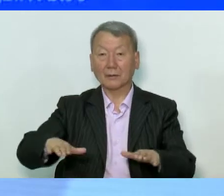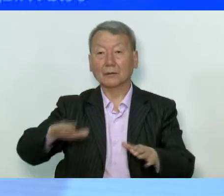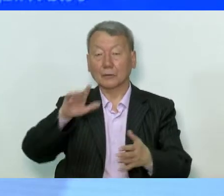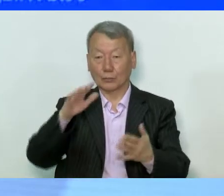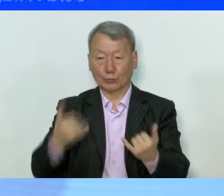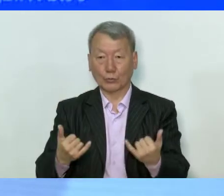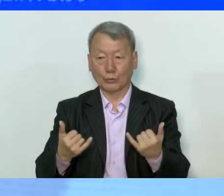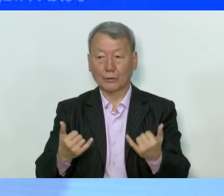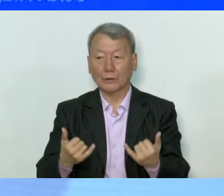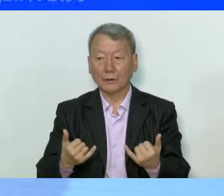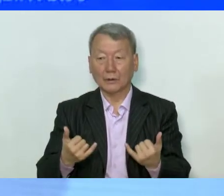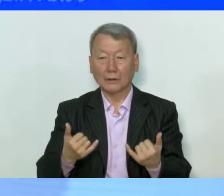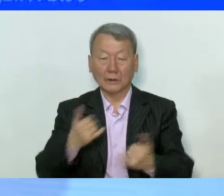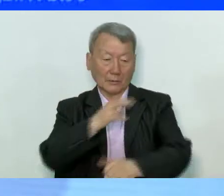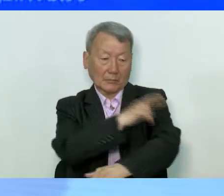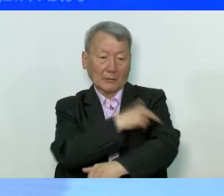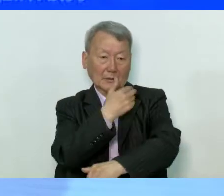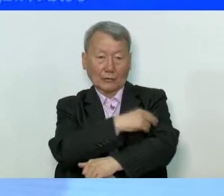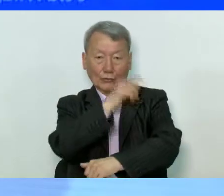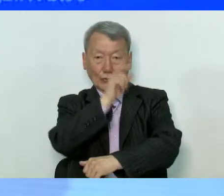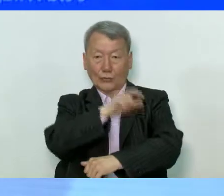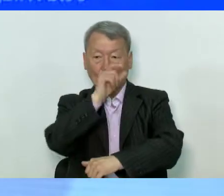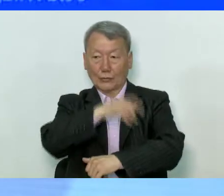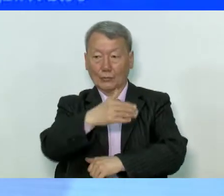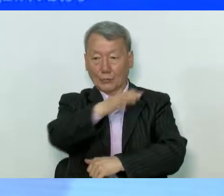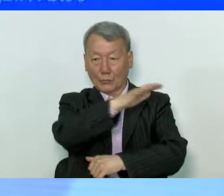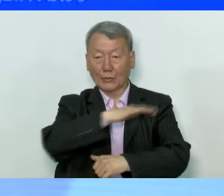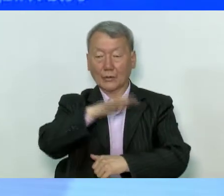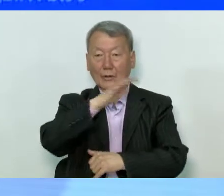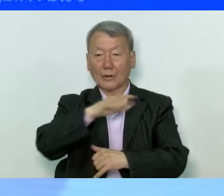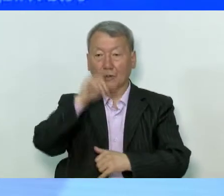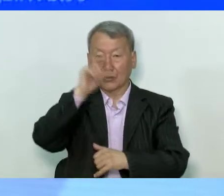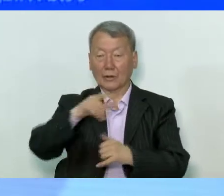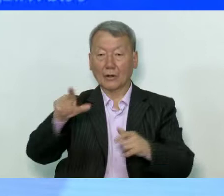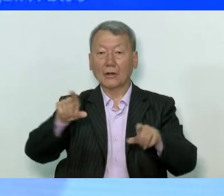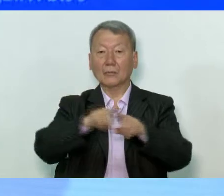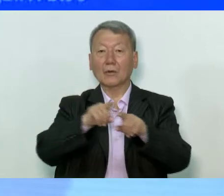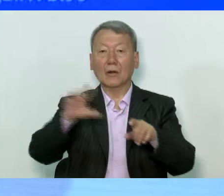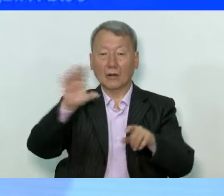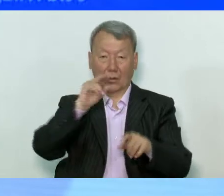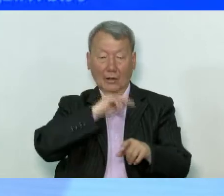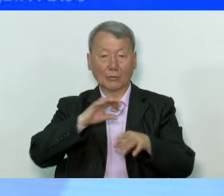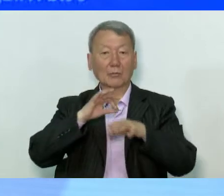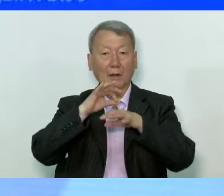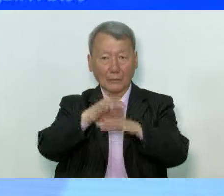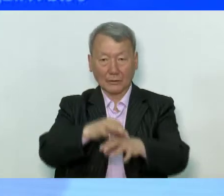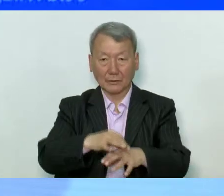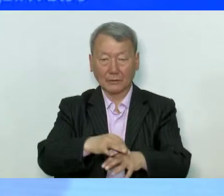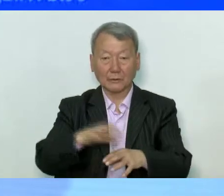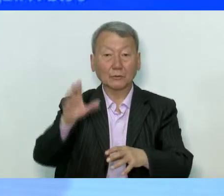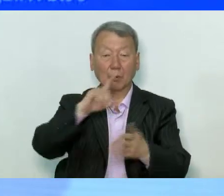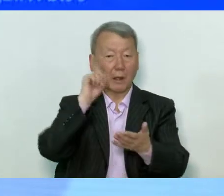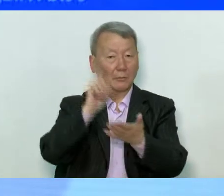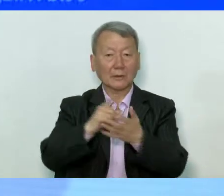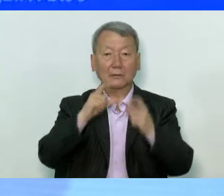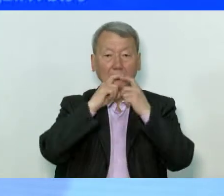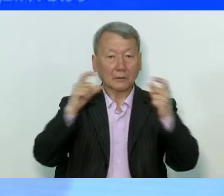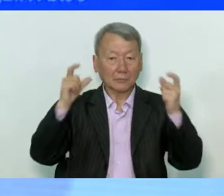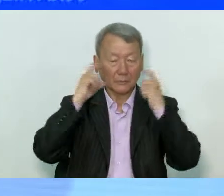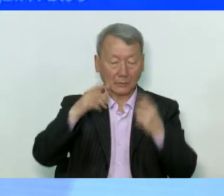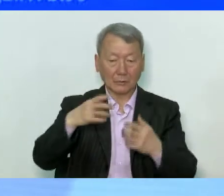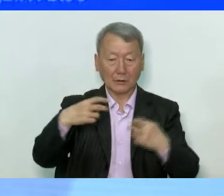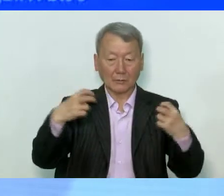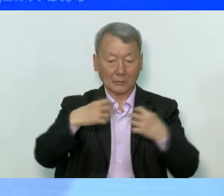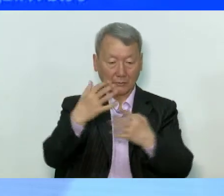биздин медицина кызматкерлеринин адистерин айткан иштерин жасоо. Бул жерде маска болуш керек, колуна